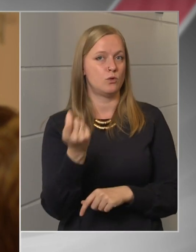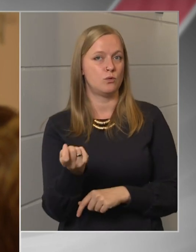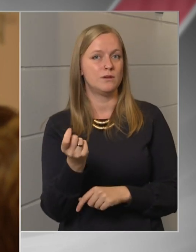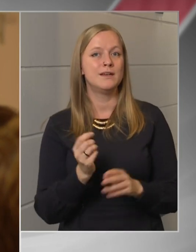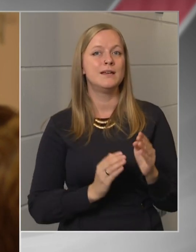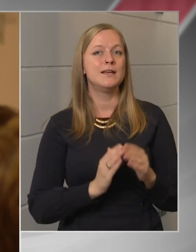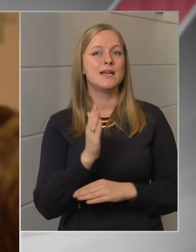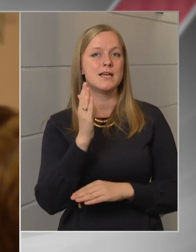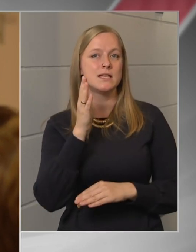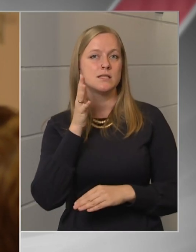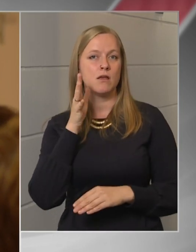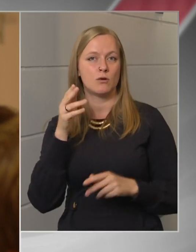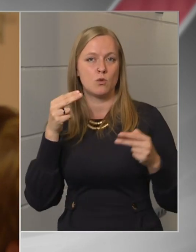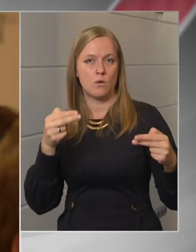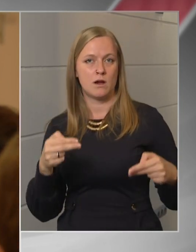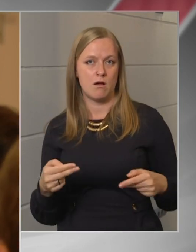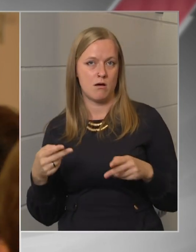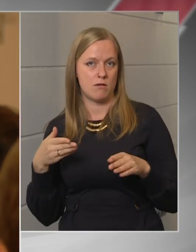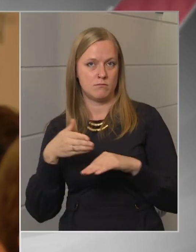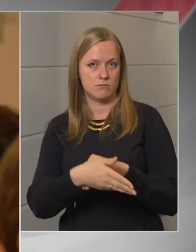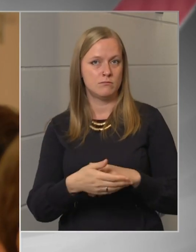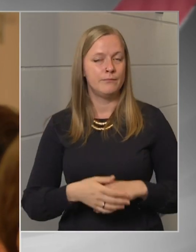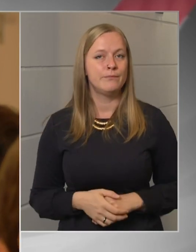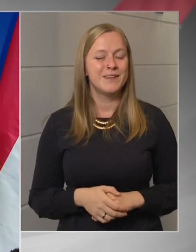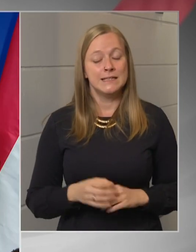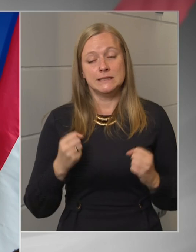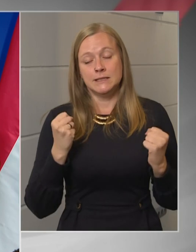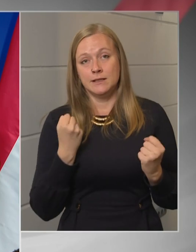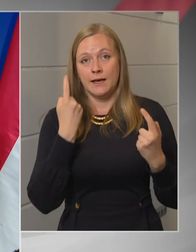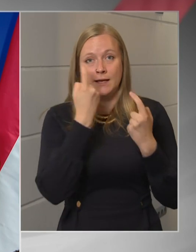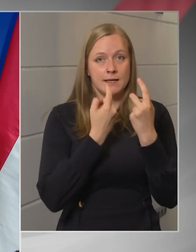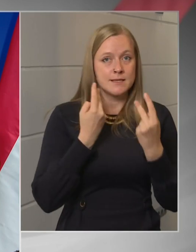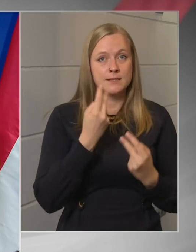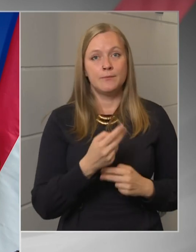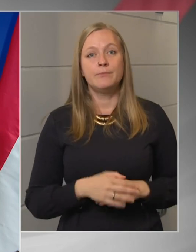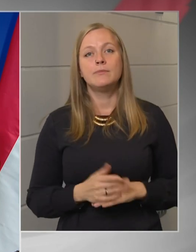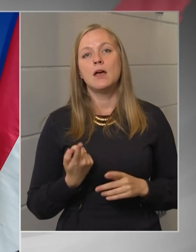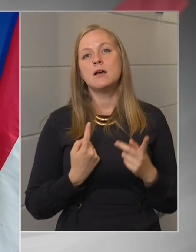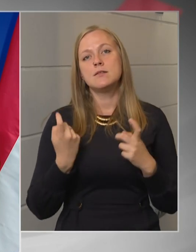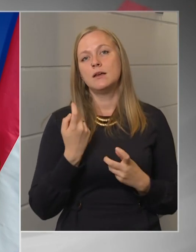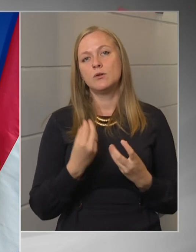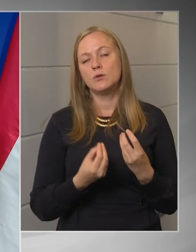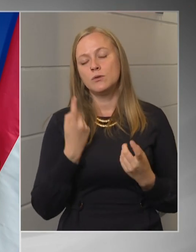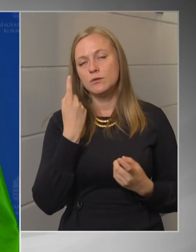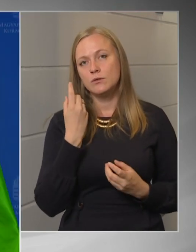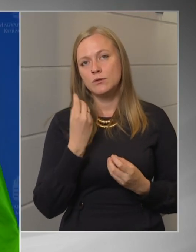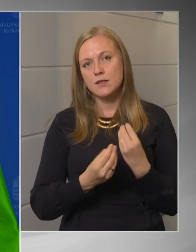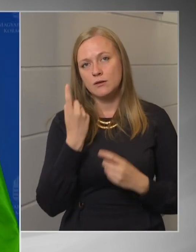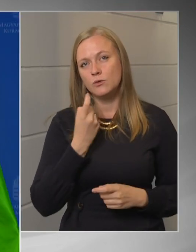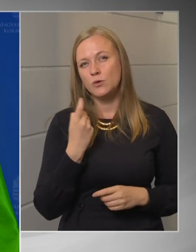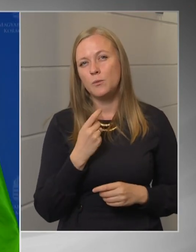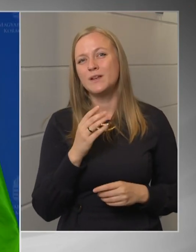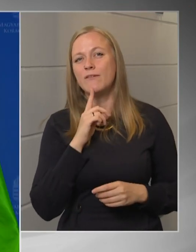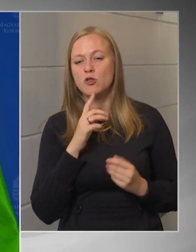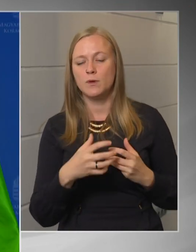Észak-Korea közreműködése, kell-e aggódni emiatt? Ezt nehéz megítelni. Én aztért gondolom, hogy kevésbé nyújthatja a